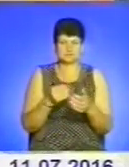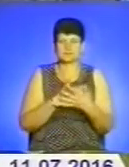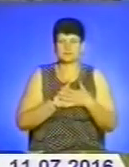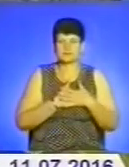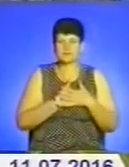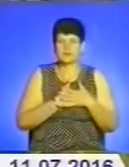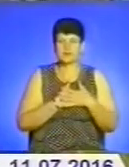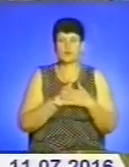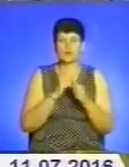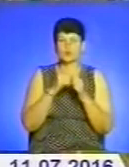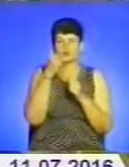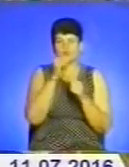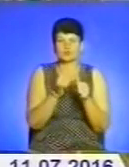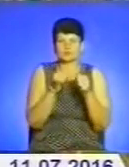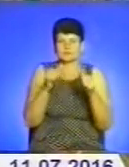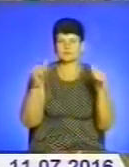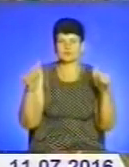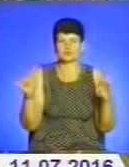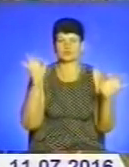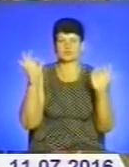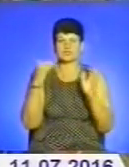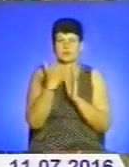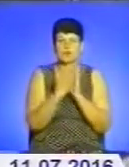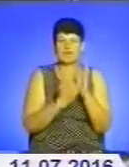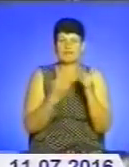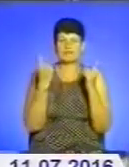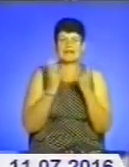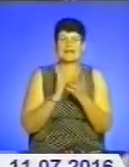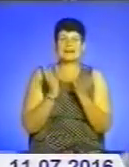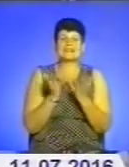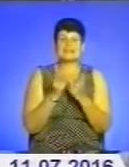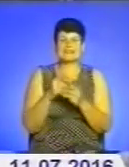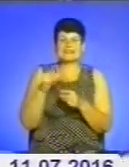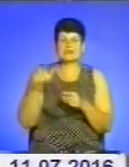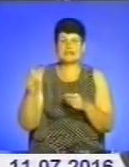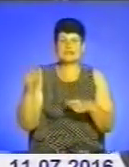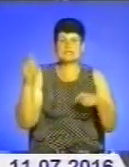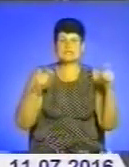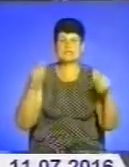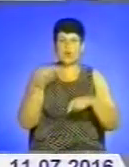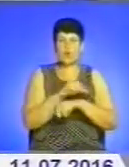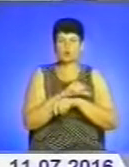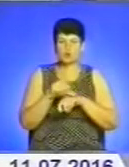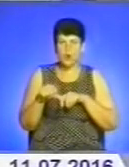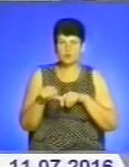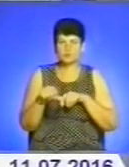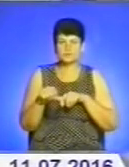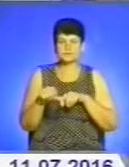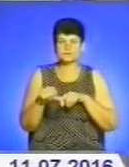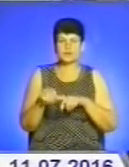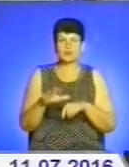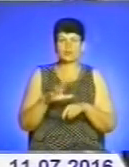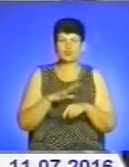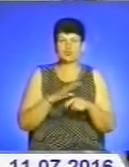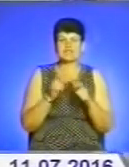розширюють локацію та музичну програму. Велика кількість гостей із-за кордону, тому фестиваль вважається міжнародним. Були квитки